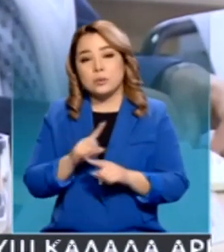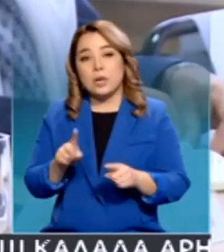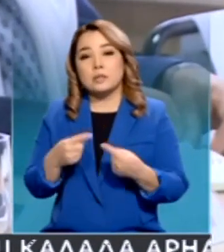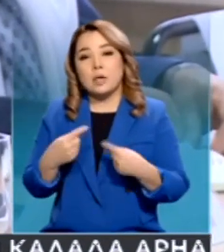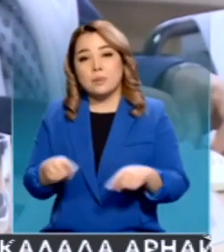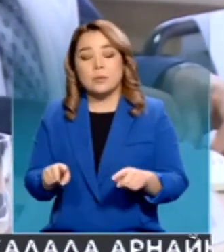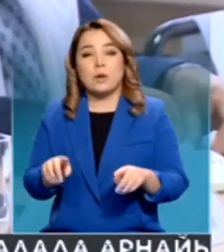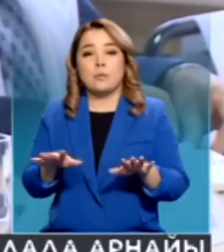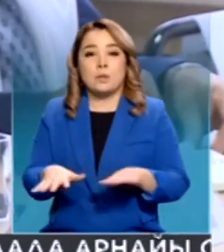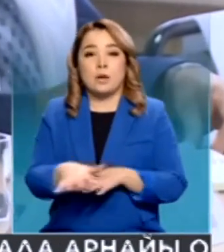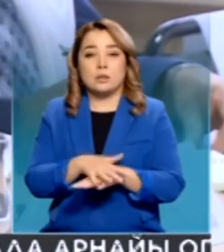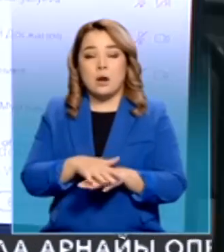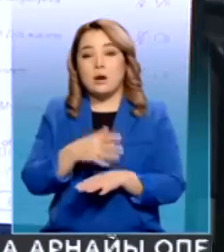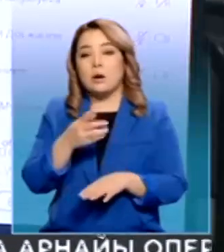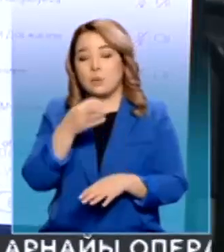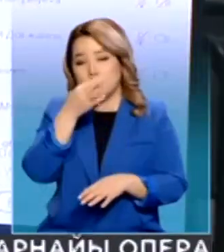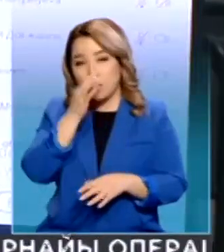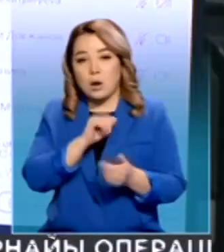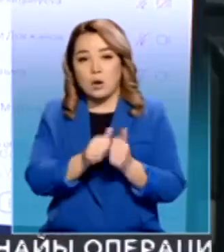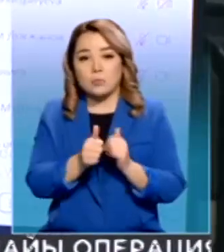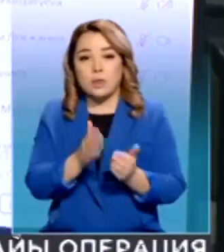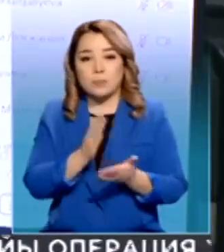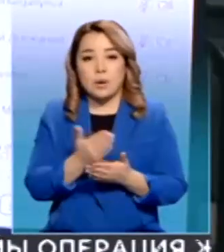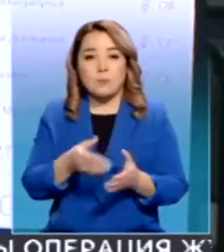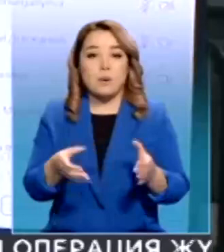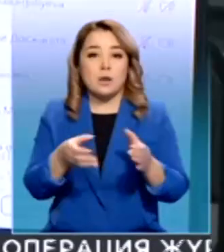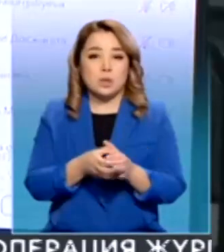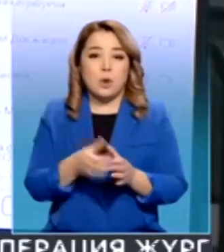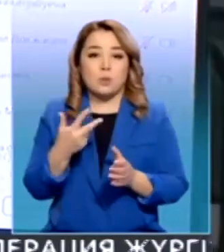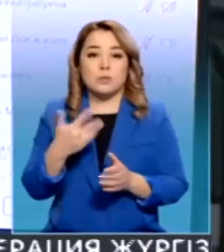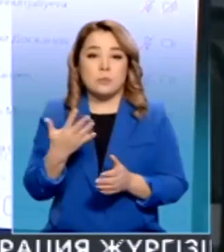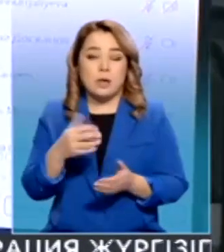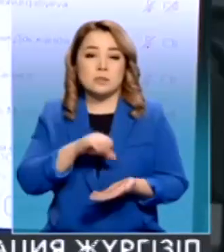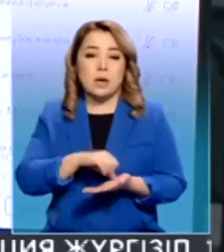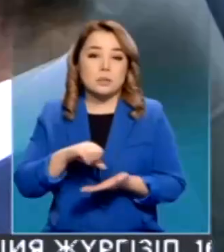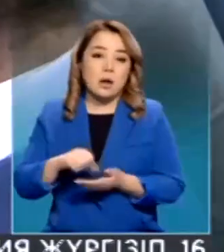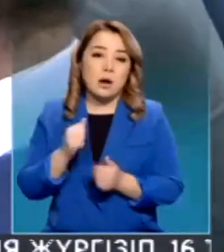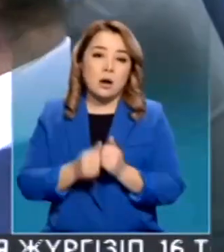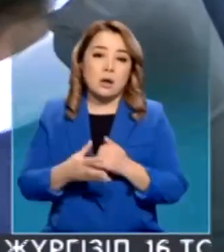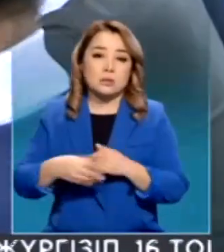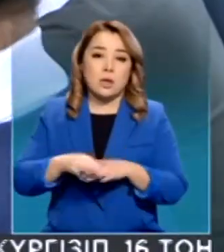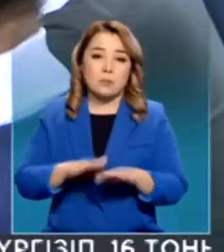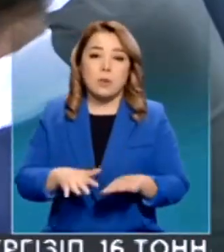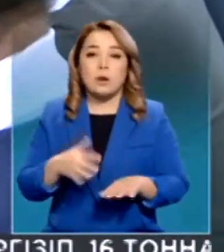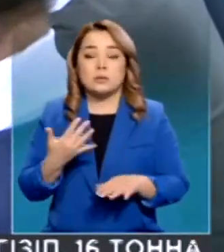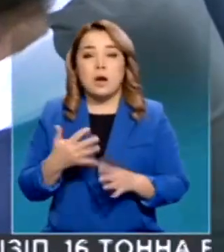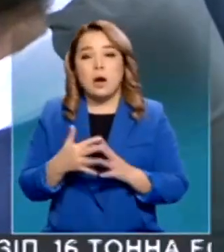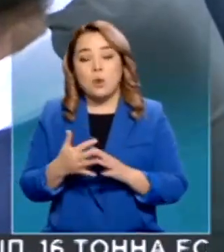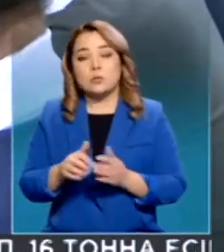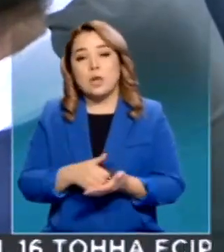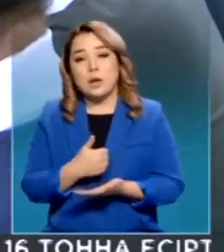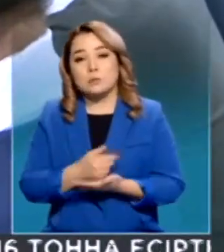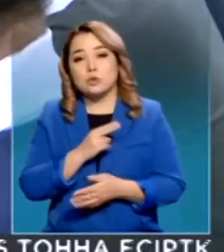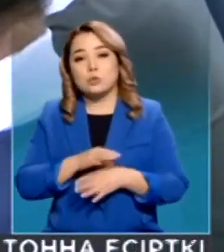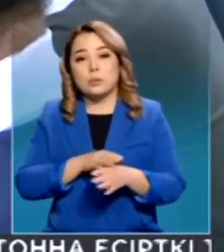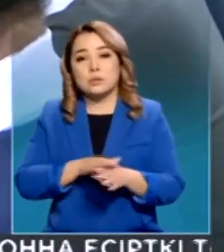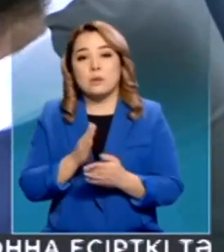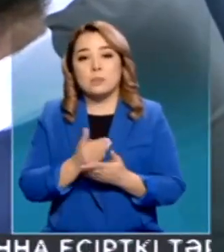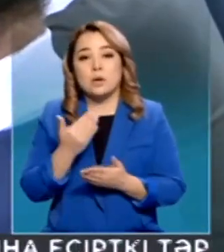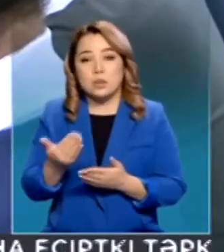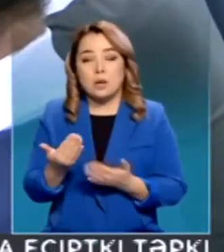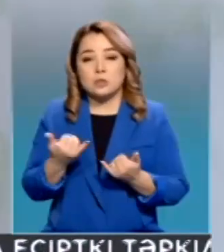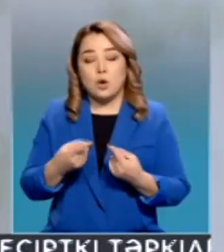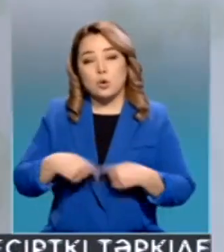өңірлердегі әріптестерімен тәжірибе алмасты. Бұл партия ұсынған 35 кандидат қазір әр аймақта ауыл әкімі болып жұмыс істеп жатыр. Олардың